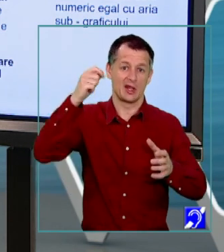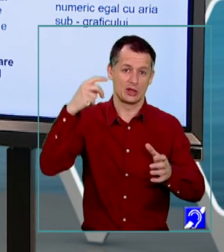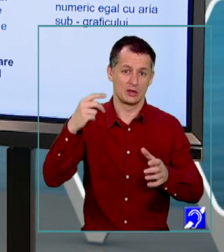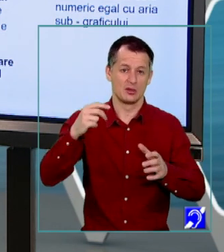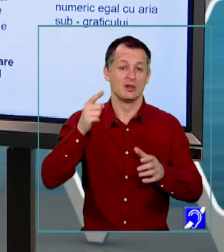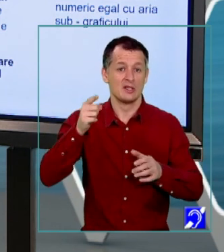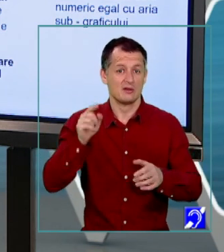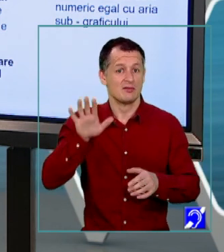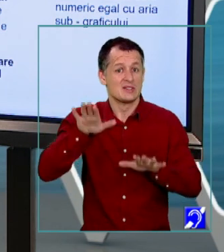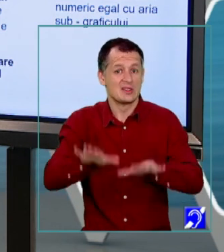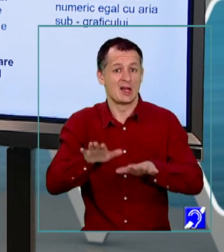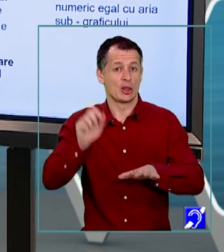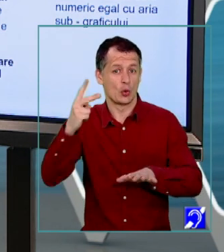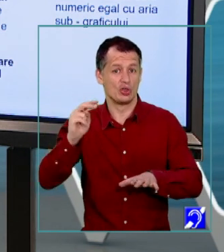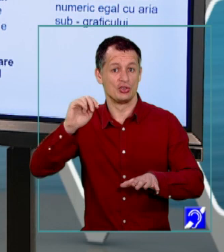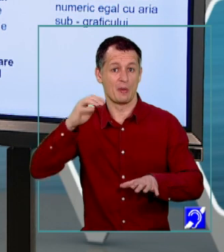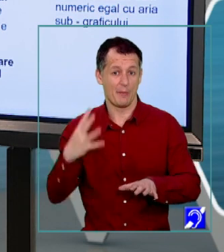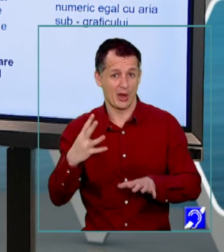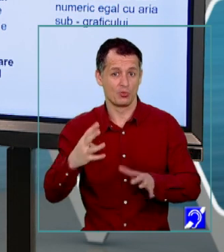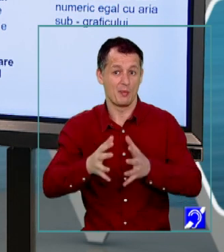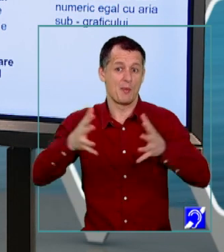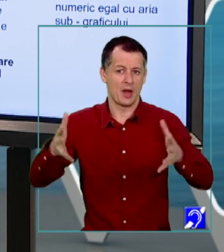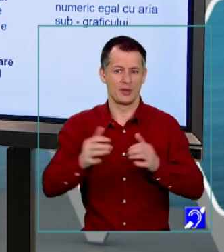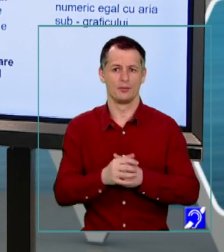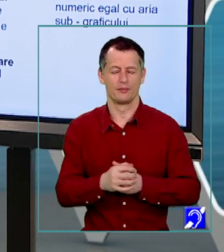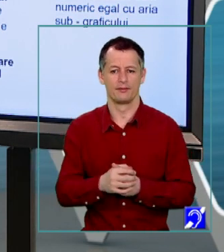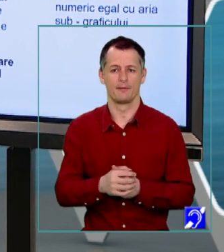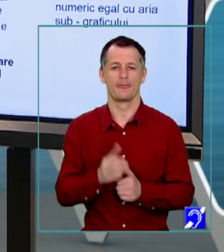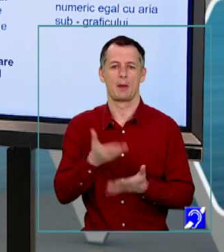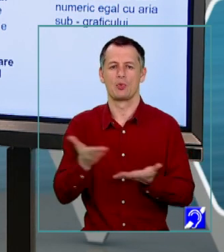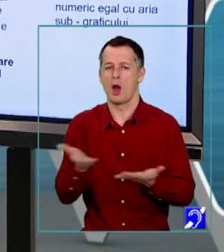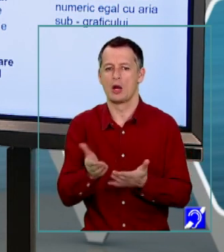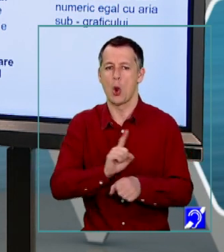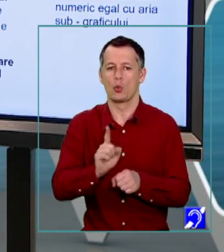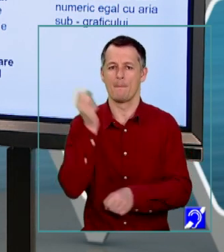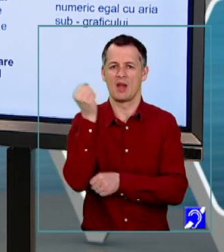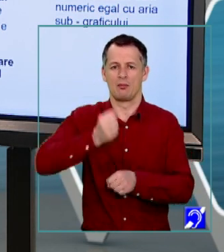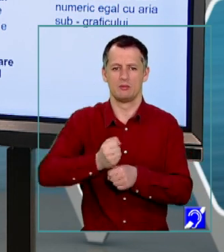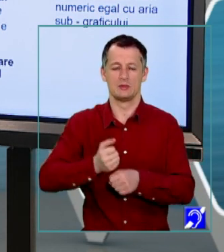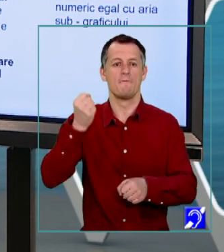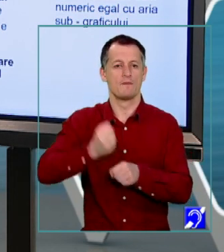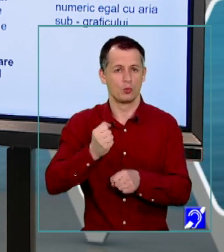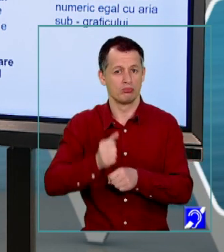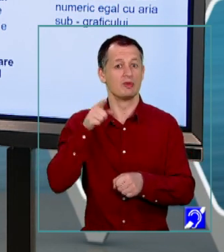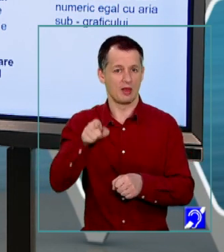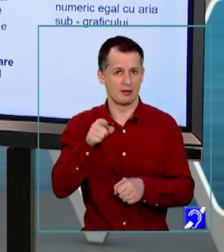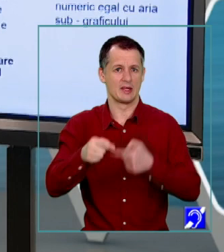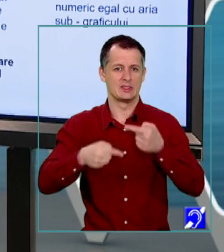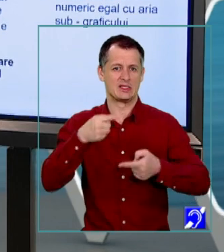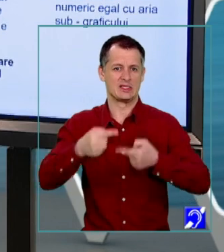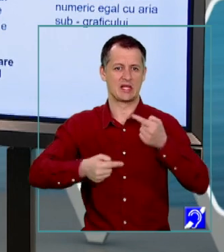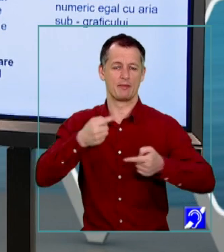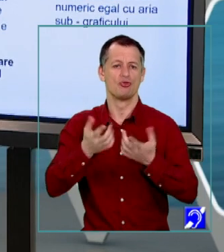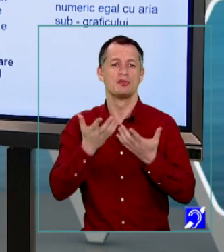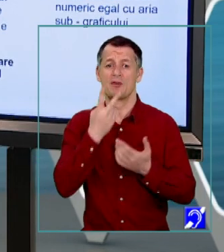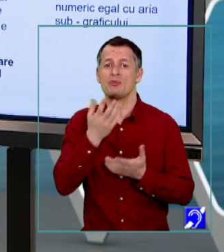decât volumul din starea 1 și starea 3, drept pentru care lucru mecanic este efectuat de sistem. Hai să vedem ce se